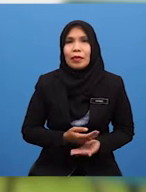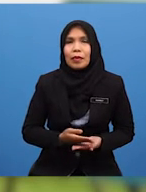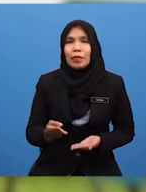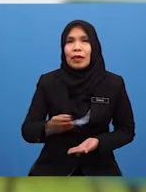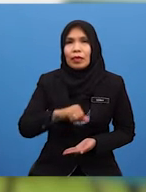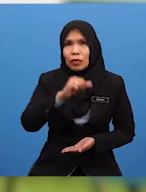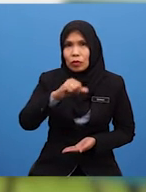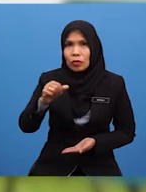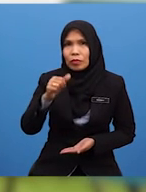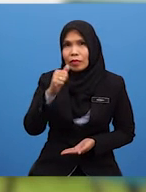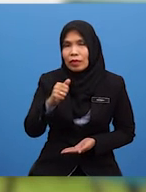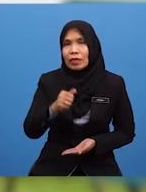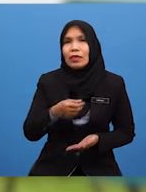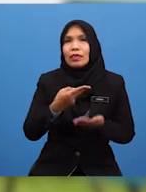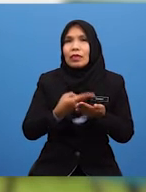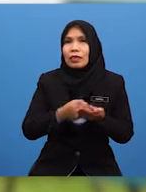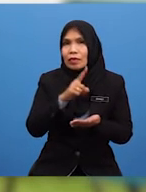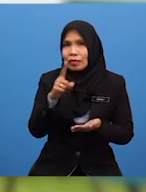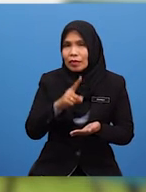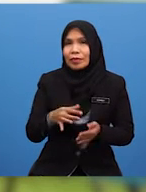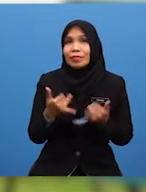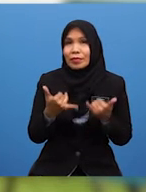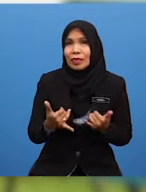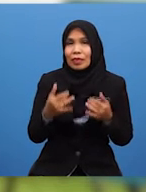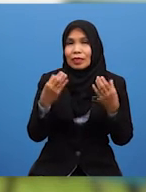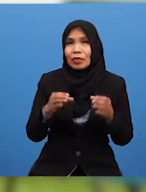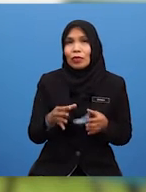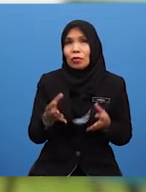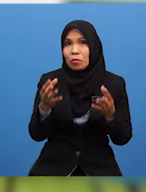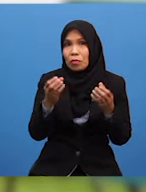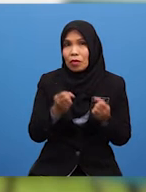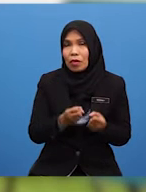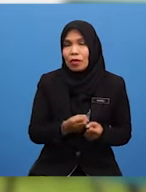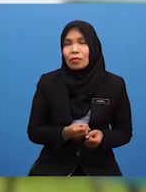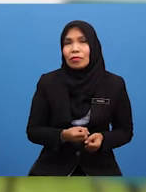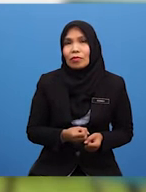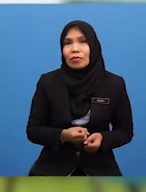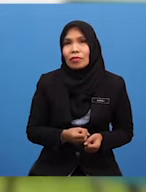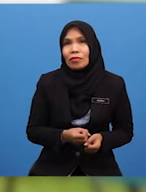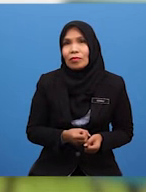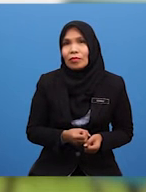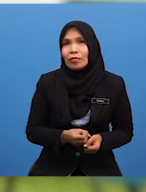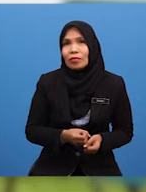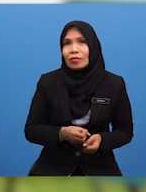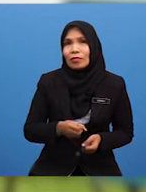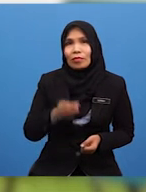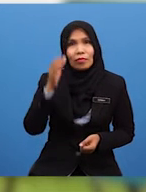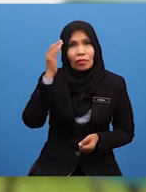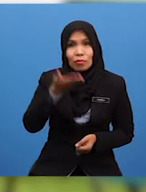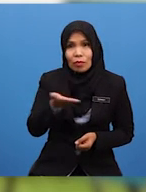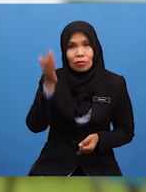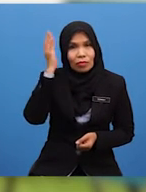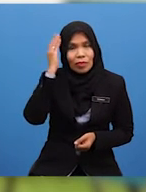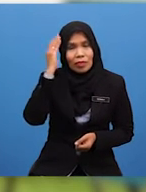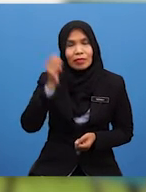Z. Sekarang, cikgu mahu menilai ingatan kamu dalam mengingat